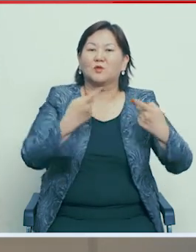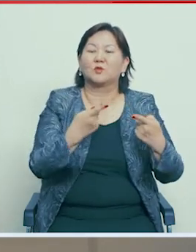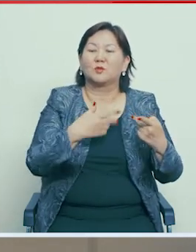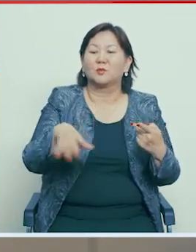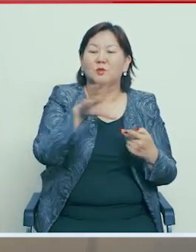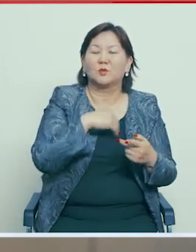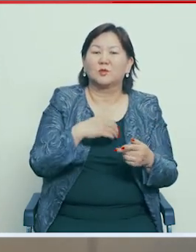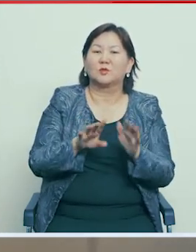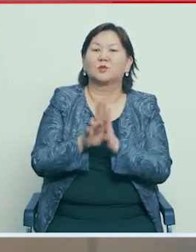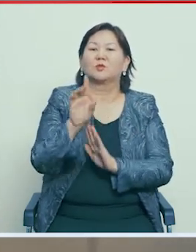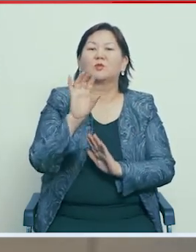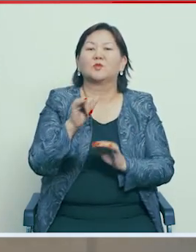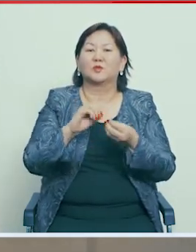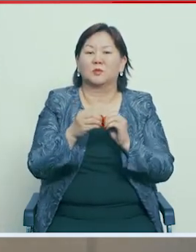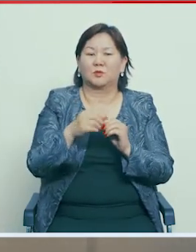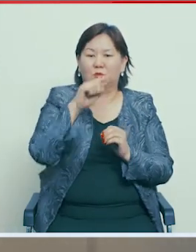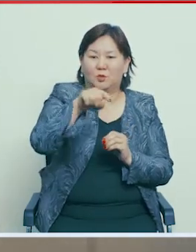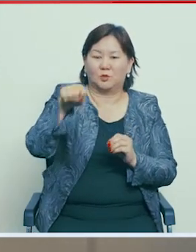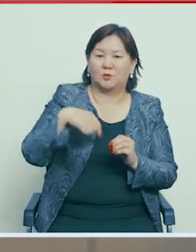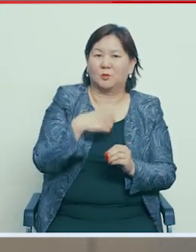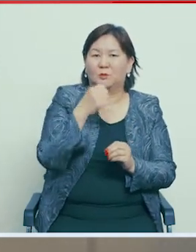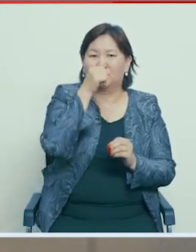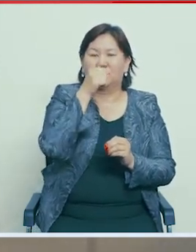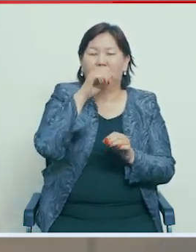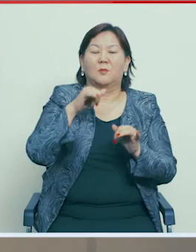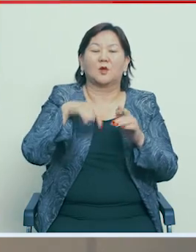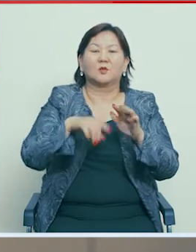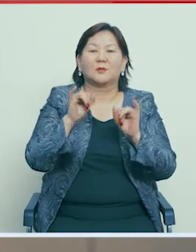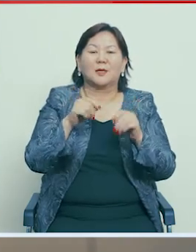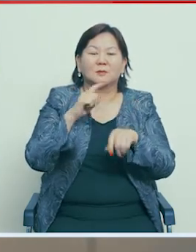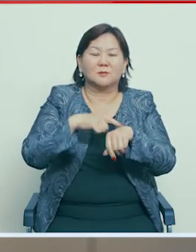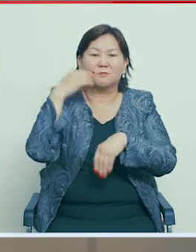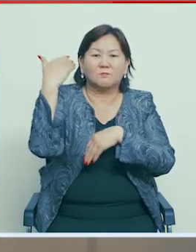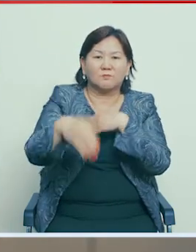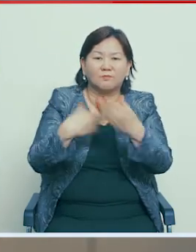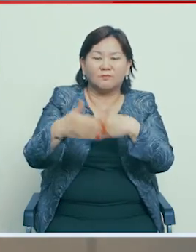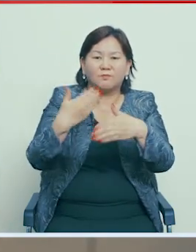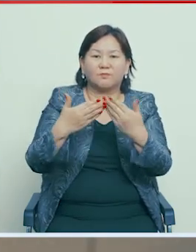нэр өөрсдөө яг юу хийж чадах вэ? Одоо дордорноо мундаг юм хийж чинь энийг яаж богино хугацаанд